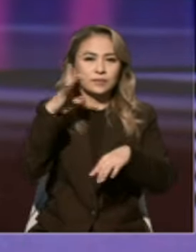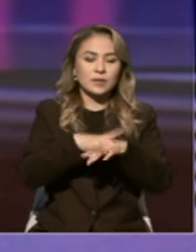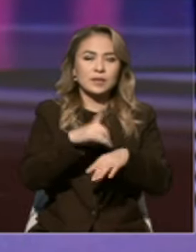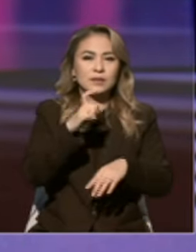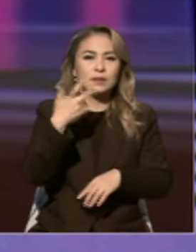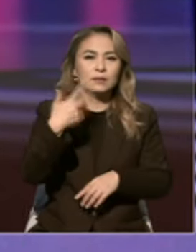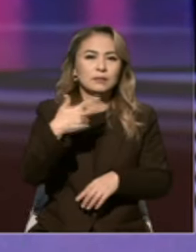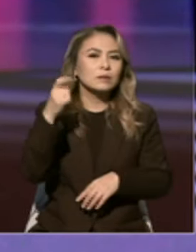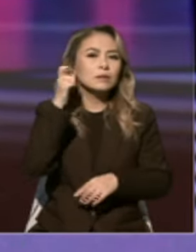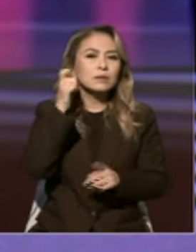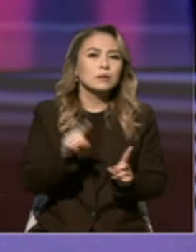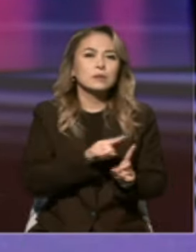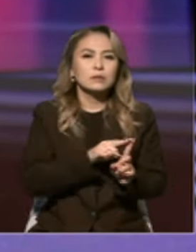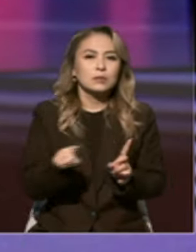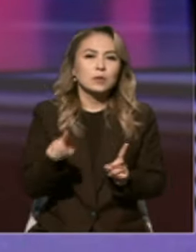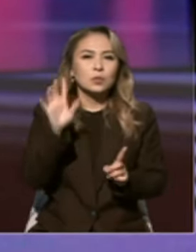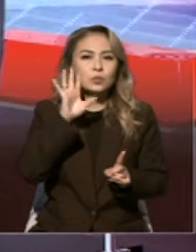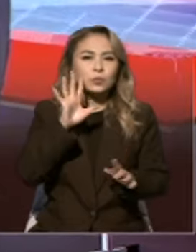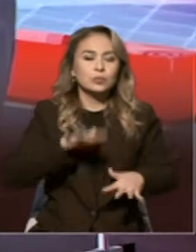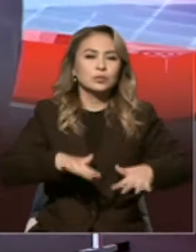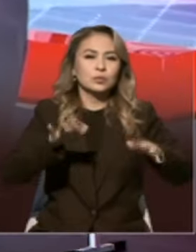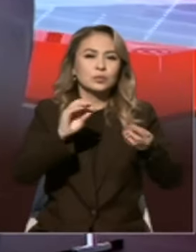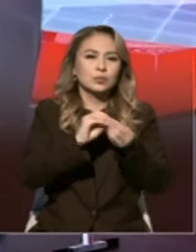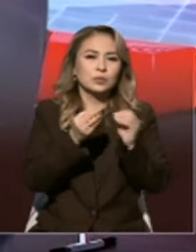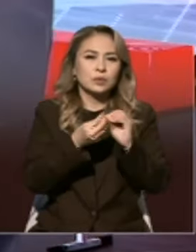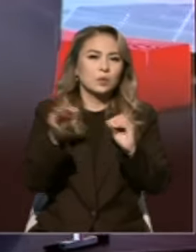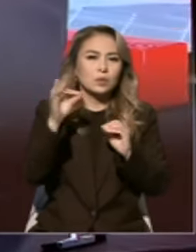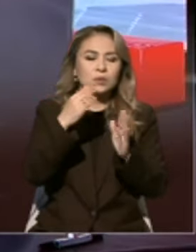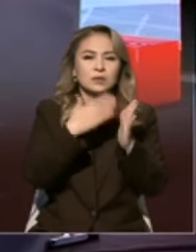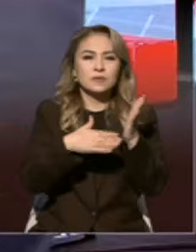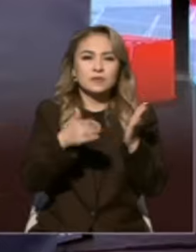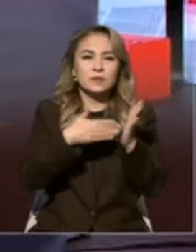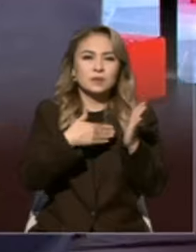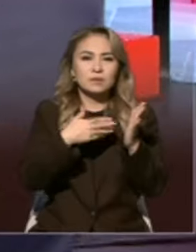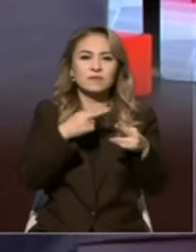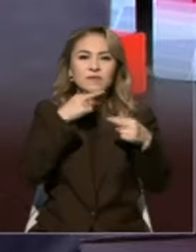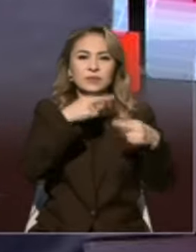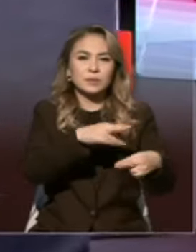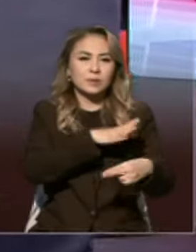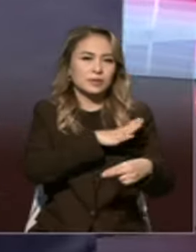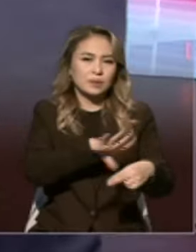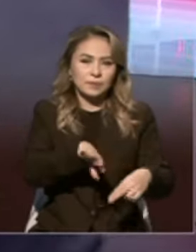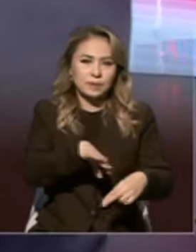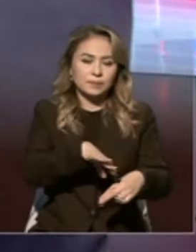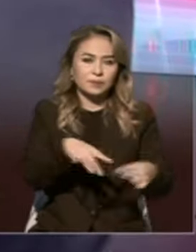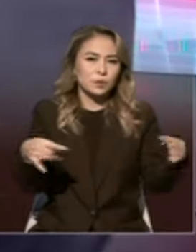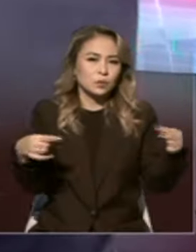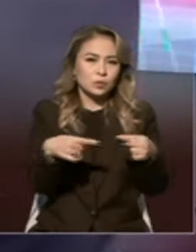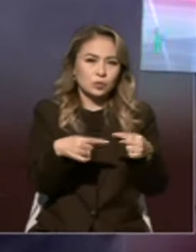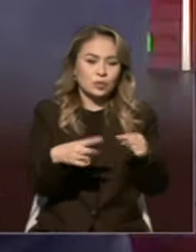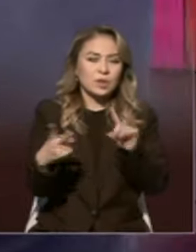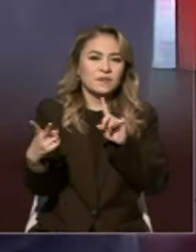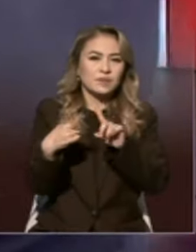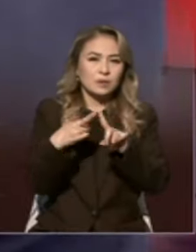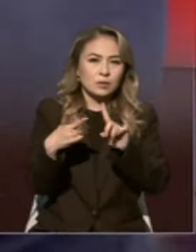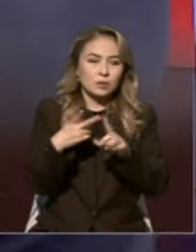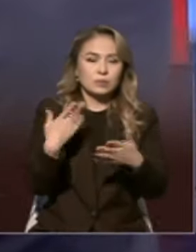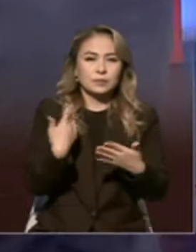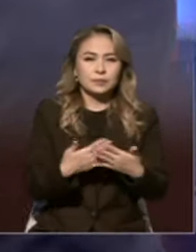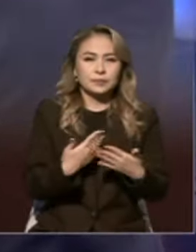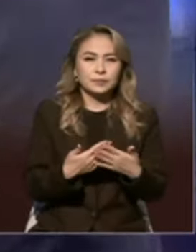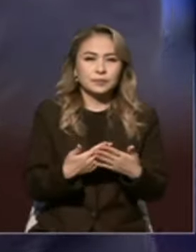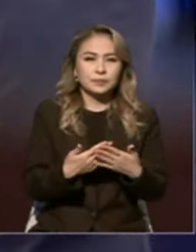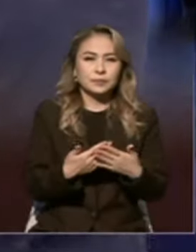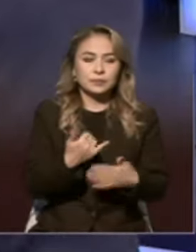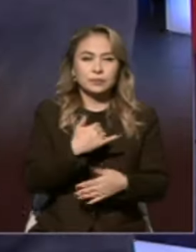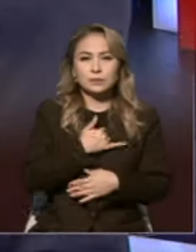жылдың ішінде бұл су шаруашылығы саласын мүлдем көңіл бөлген жоқпыз. Ол ақиқат. Екіншіден,